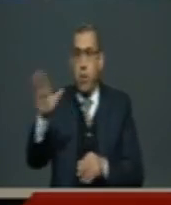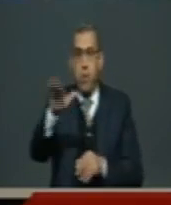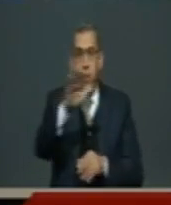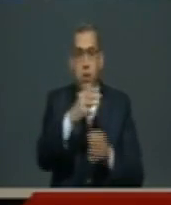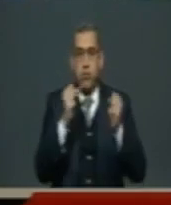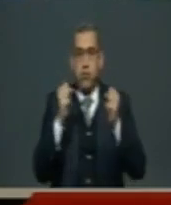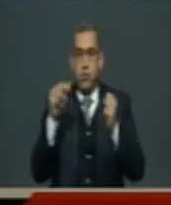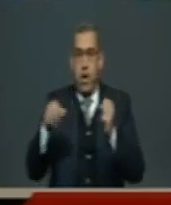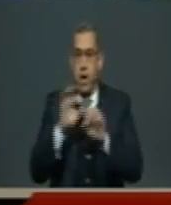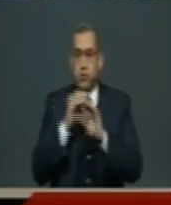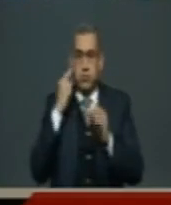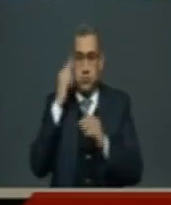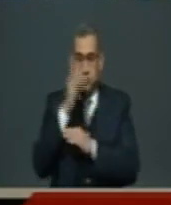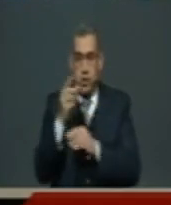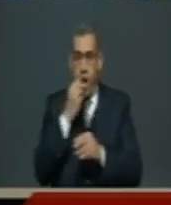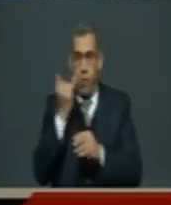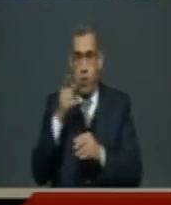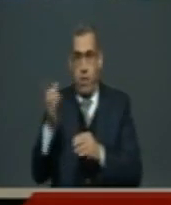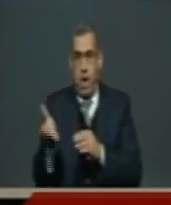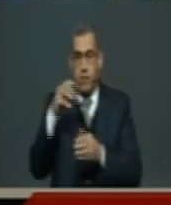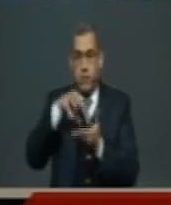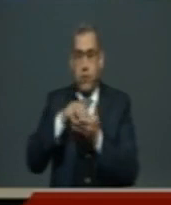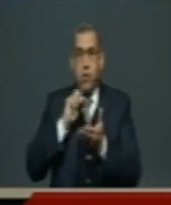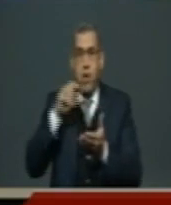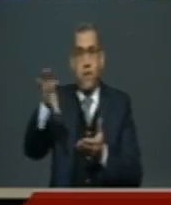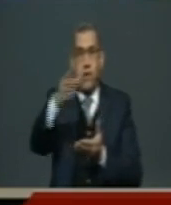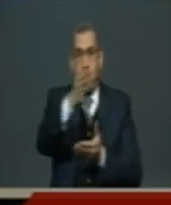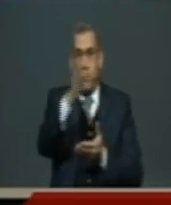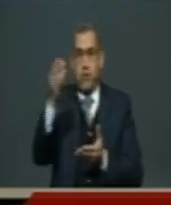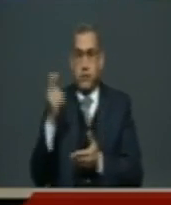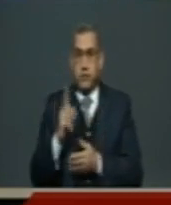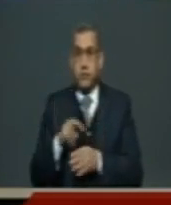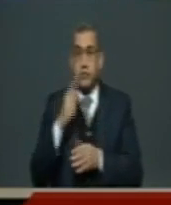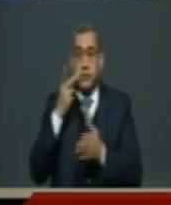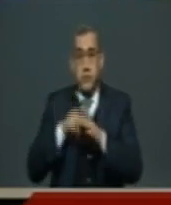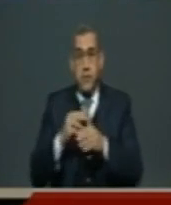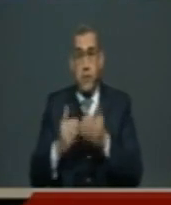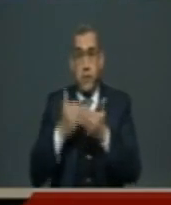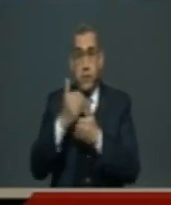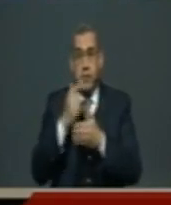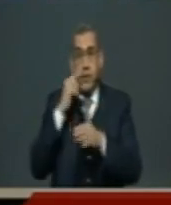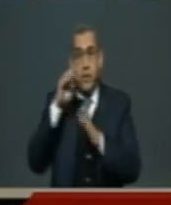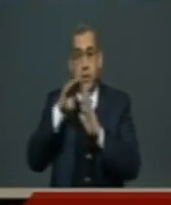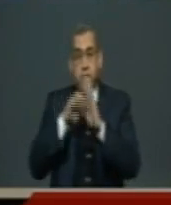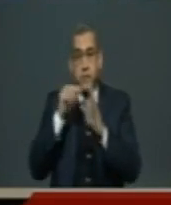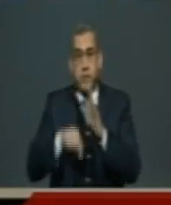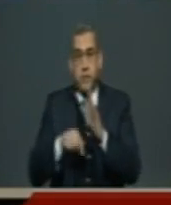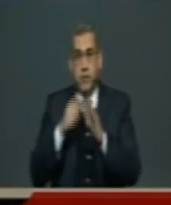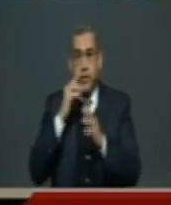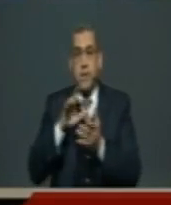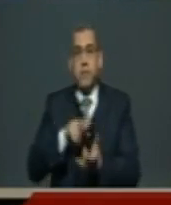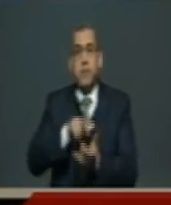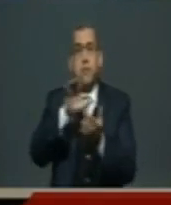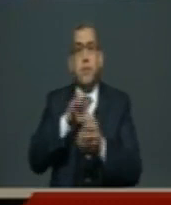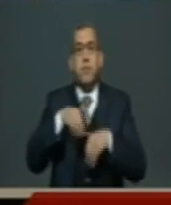تخزين استراتيجية على مستوى الأقاليم المختلفة. ثم كذلك منظومة المنافذ